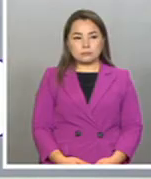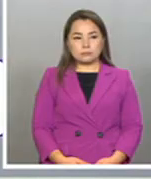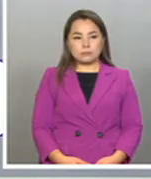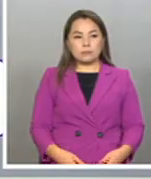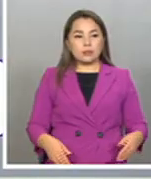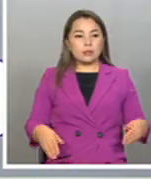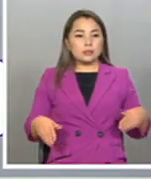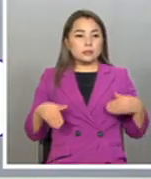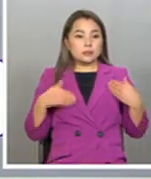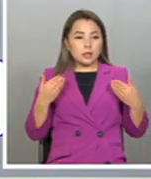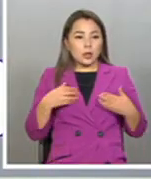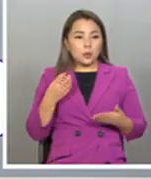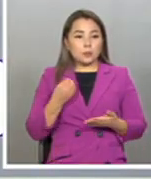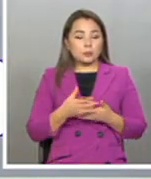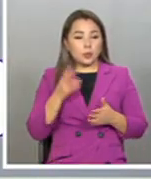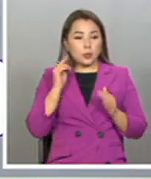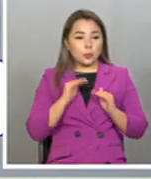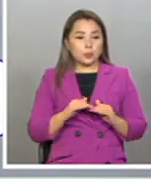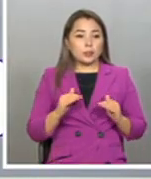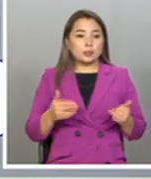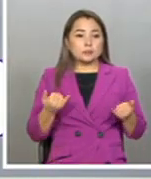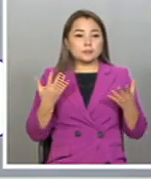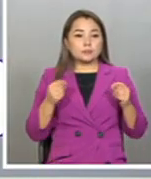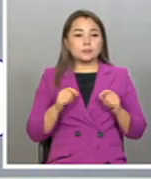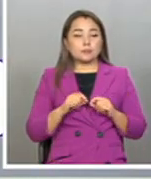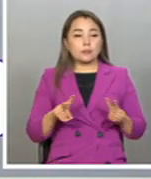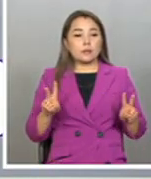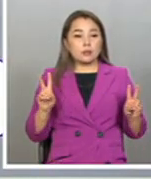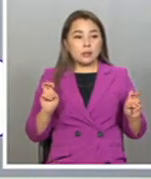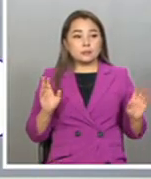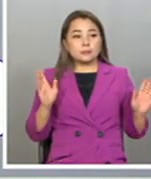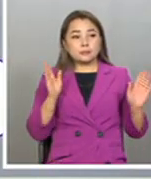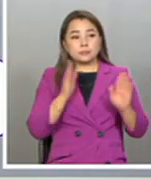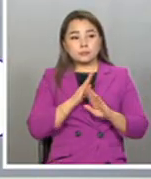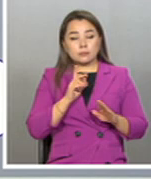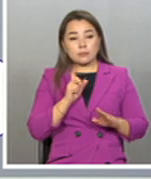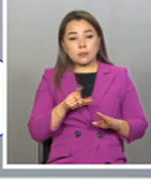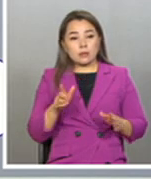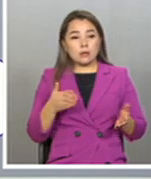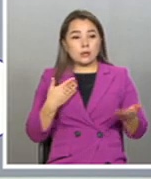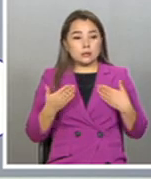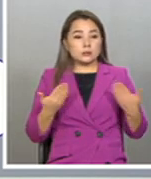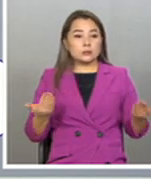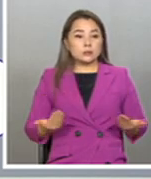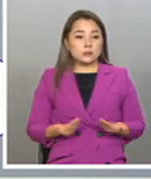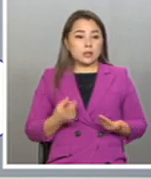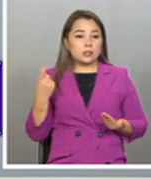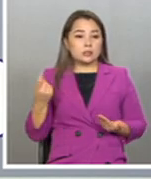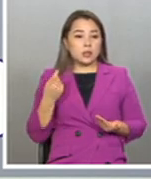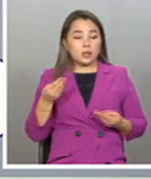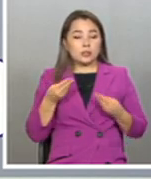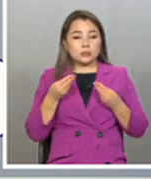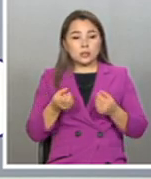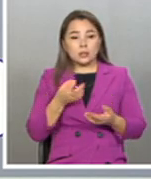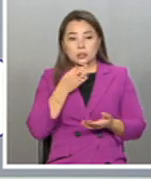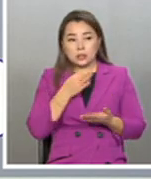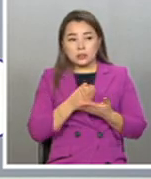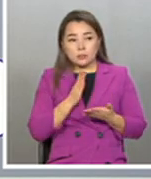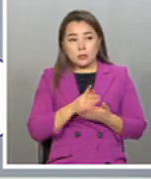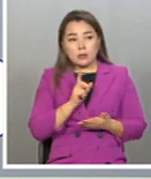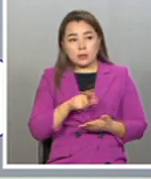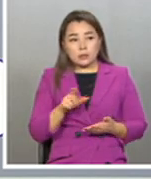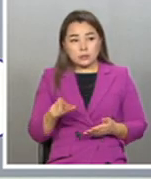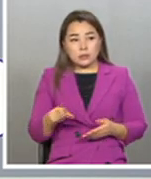Сәлеметсіздер ме, құрметті оқушылар, бүгінгі сабағымыздың тақырыбы климаттың адамзат тіршілігі мен шаруашылығына тигізетін әсері. Адамзат